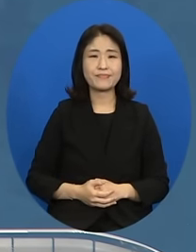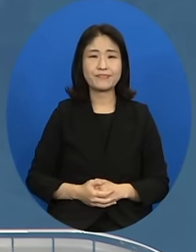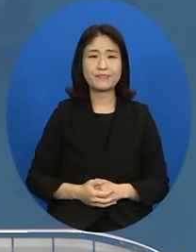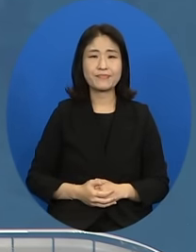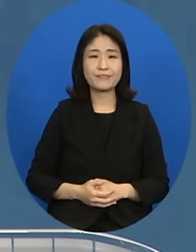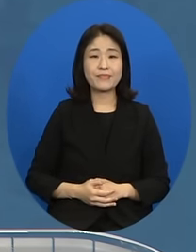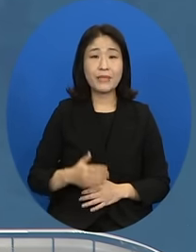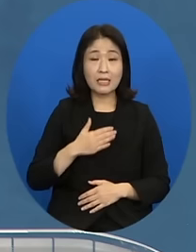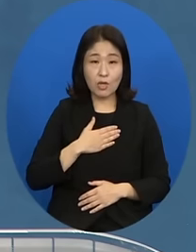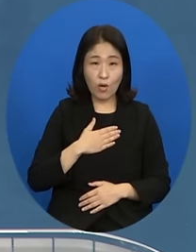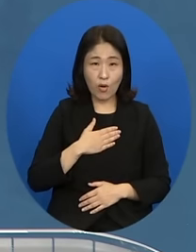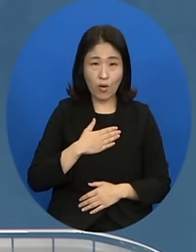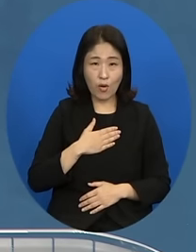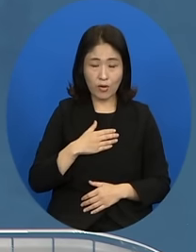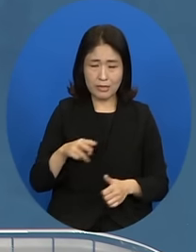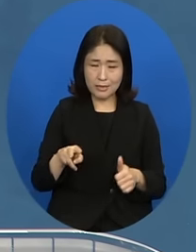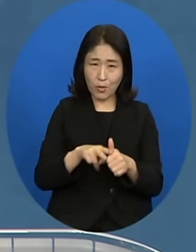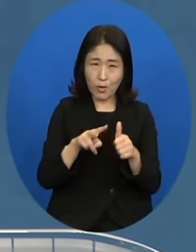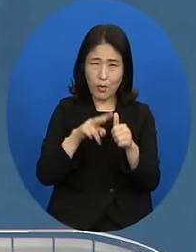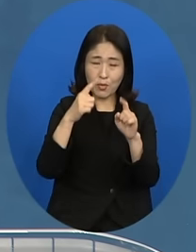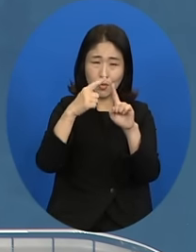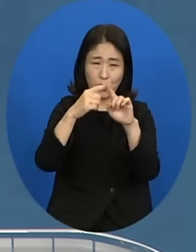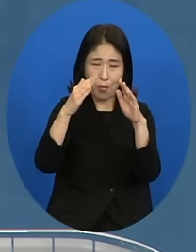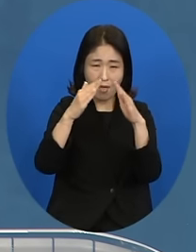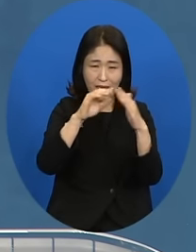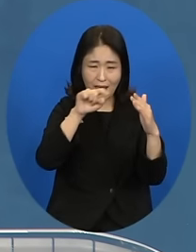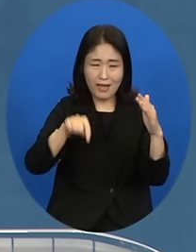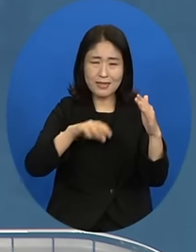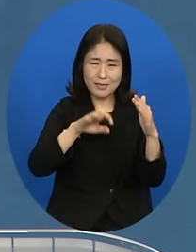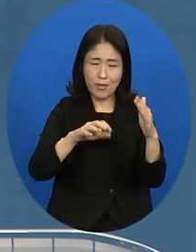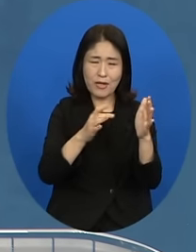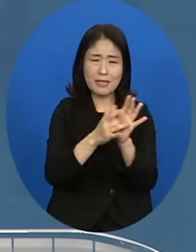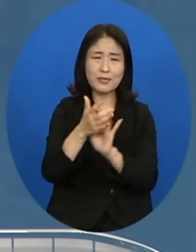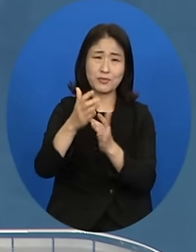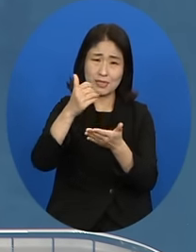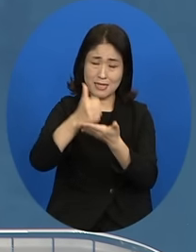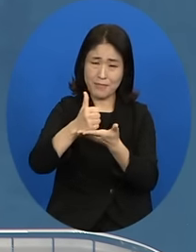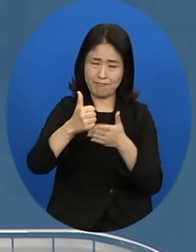저는 서남목자교회에서 예수님을 얻었습니다.